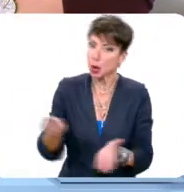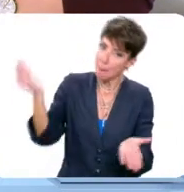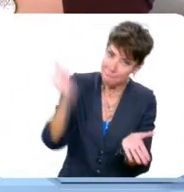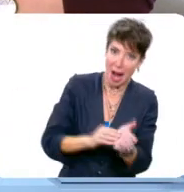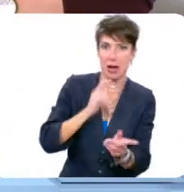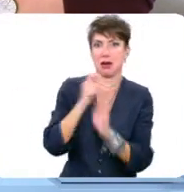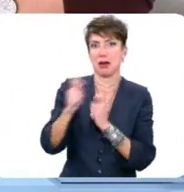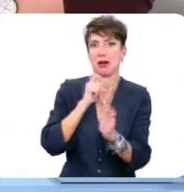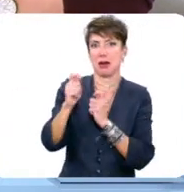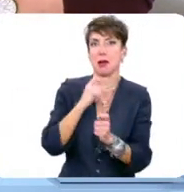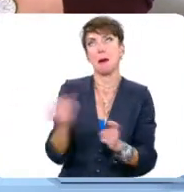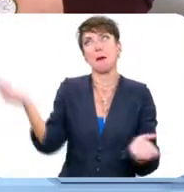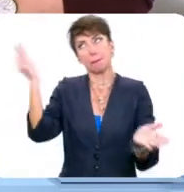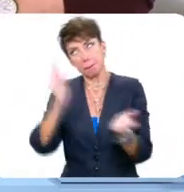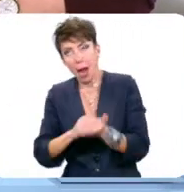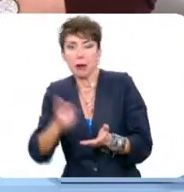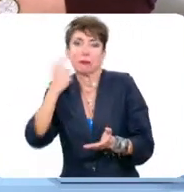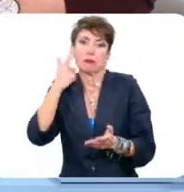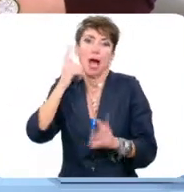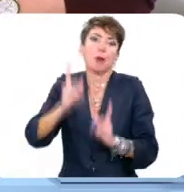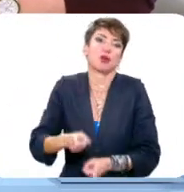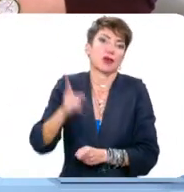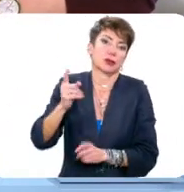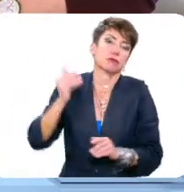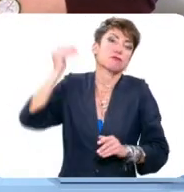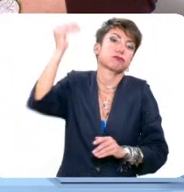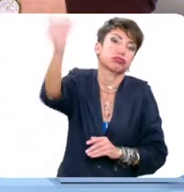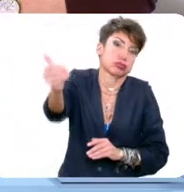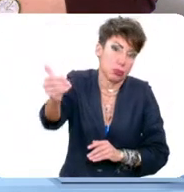Κυρία Τατιάνα. Ναι, κυρία Τασία μου, ναι.